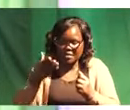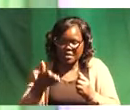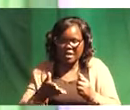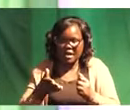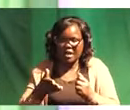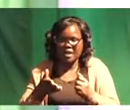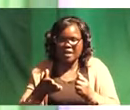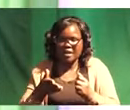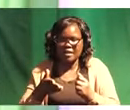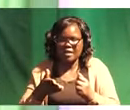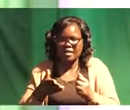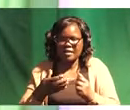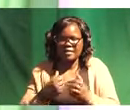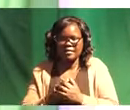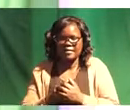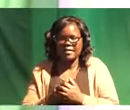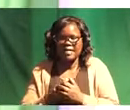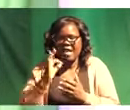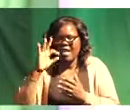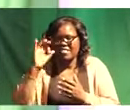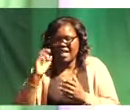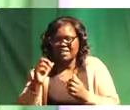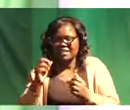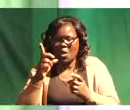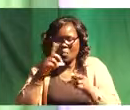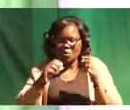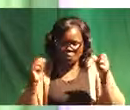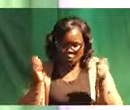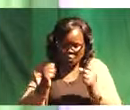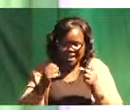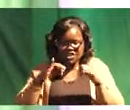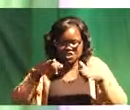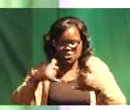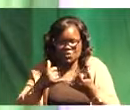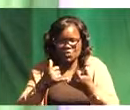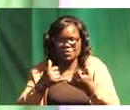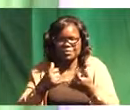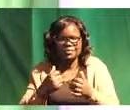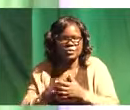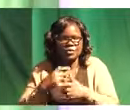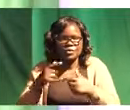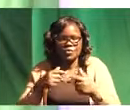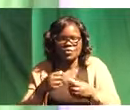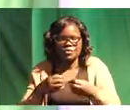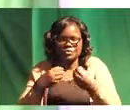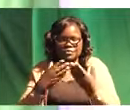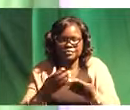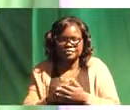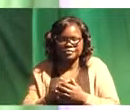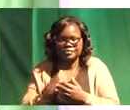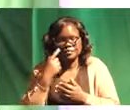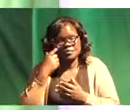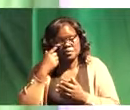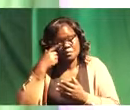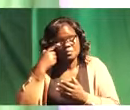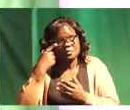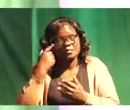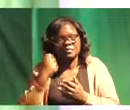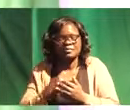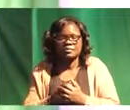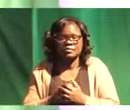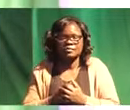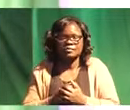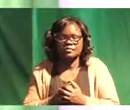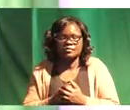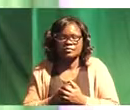kwenu ni milk coolers 30 mpya. We are going to give. Nataka governor unisikize kwa makini na